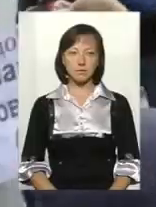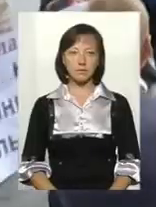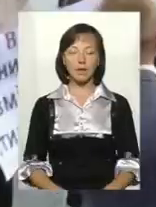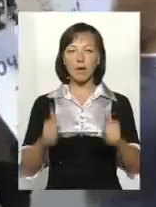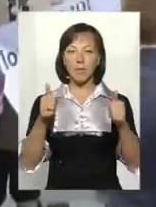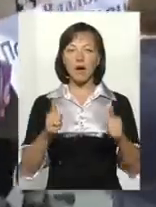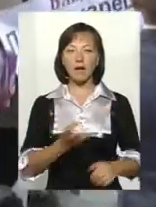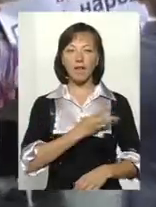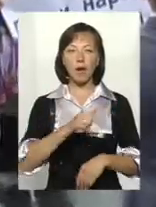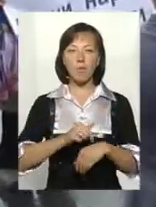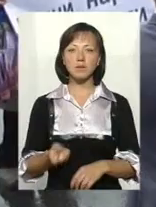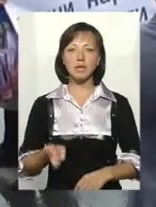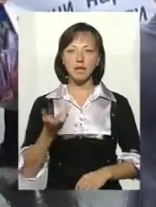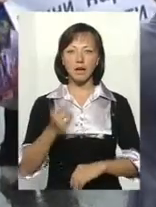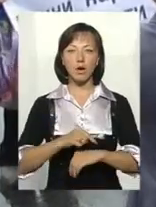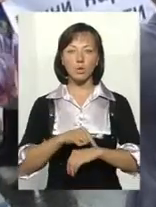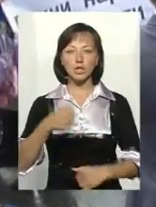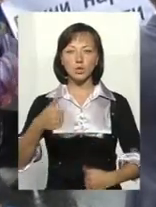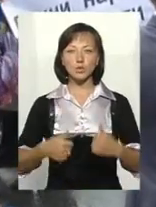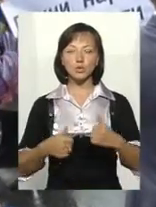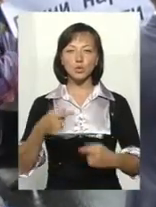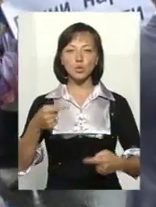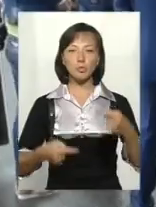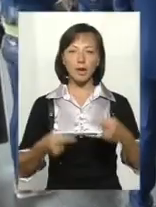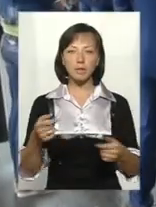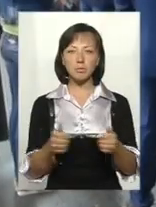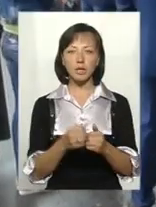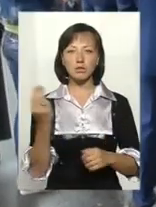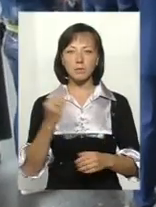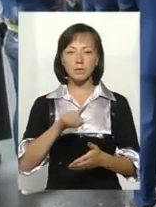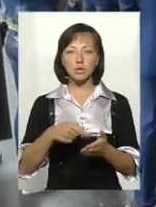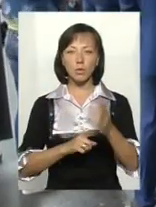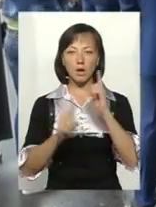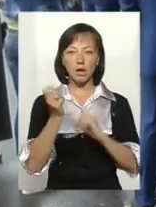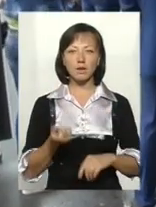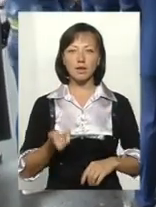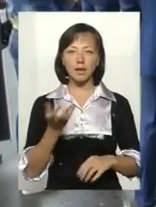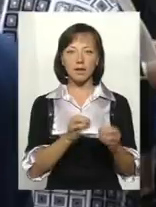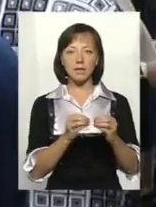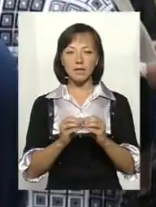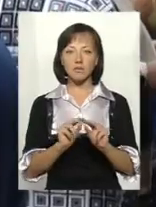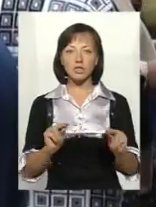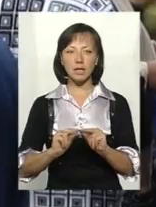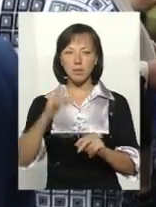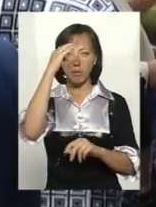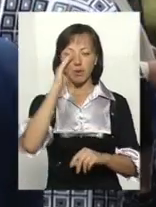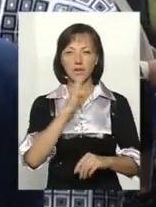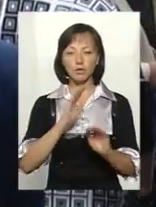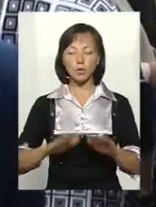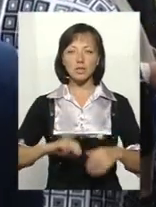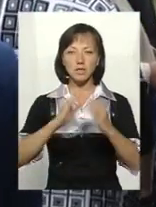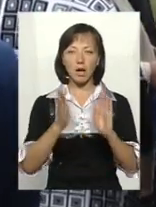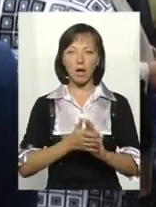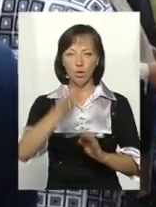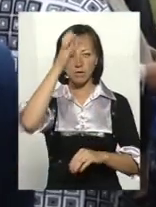Плакати, емоції та кількагодинні суперечки біля Шепетівської міської ради кілька десятків освітян та батьків учнів тутешньої